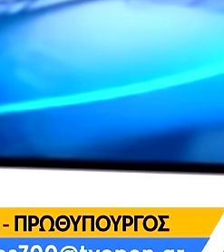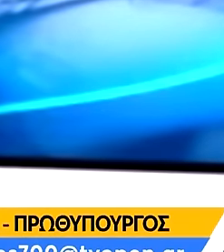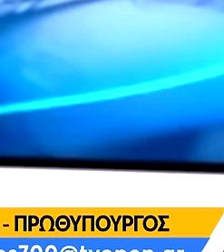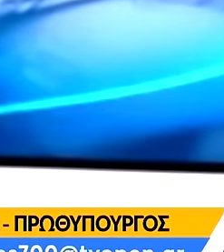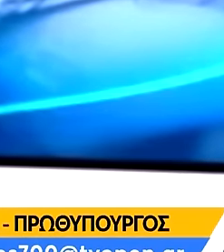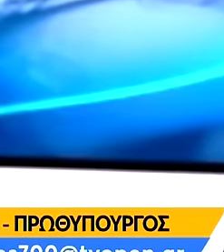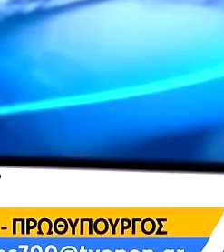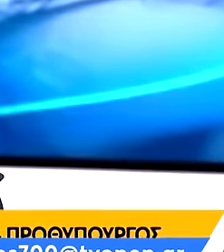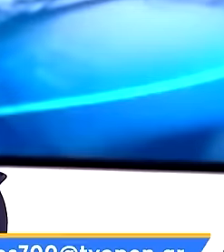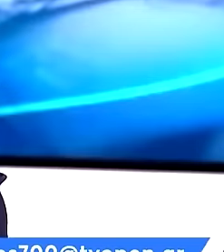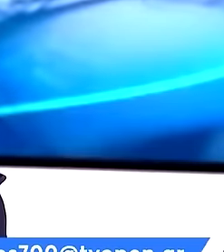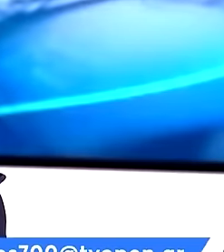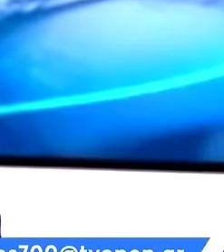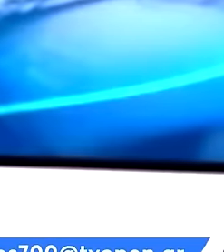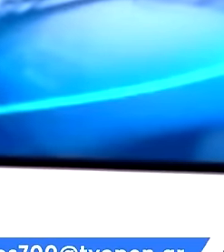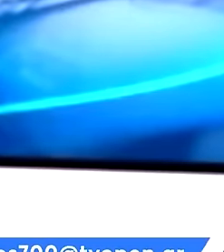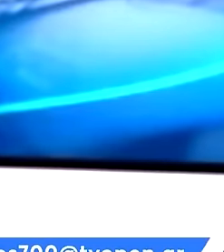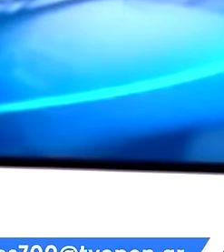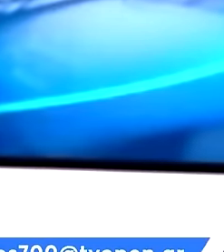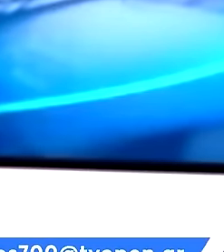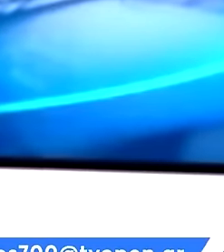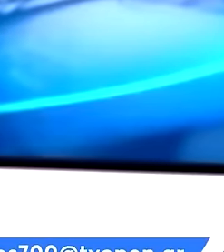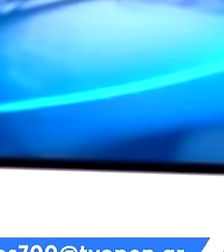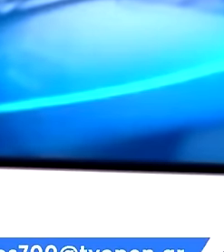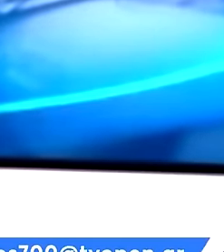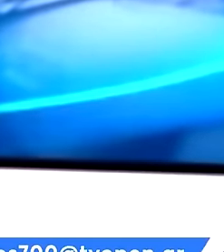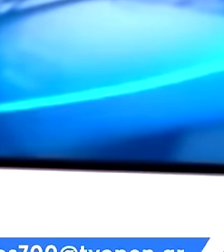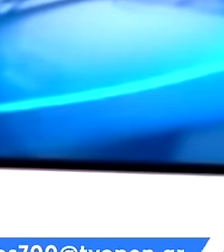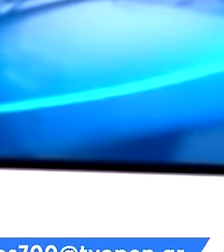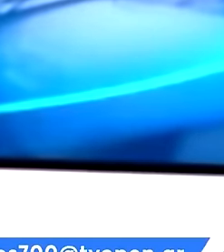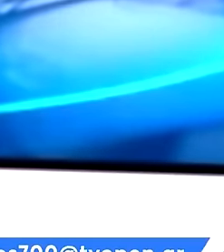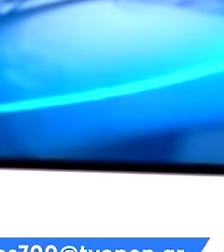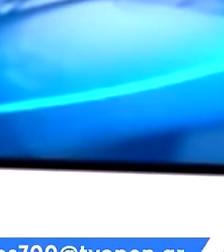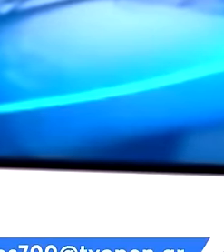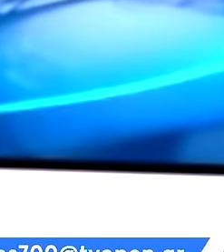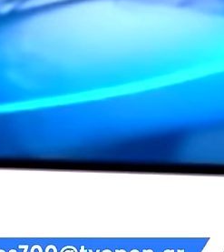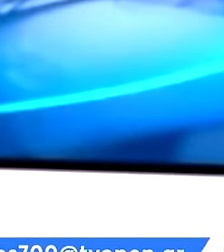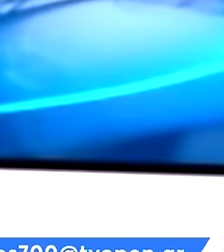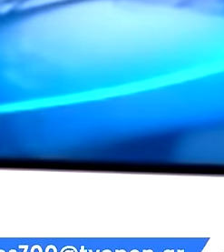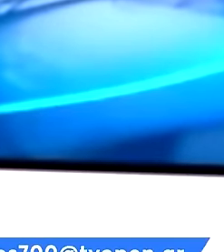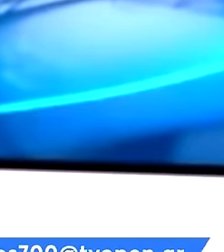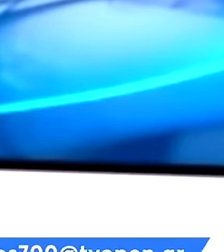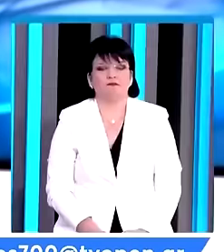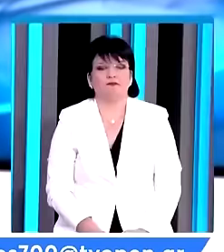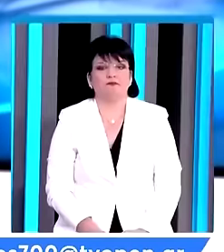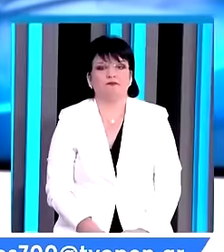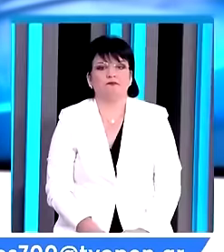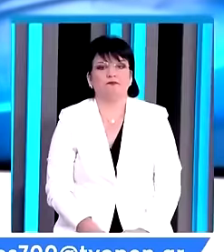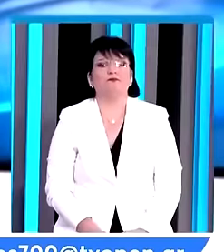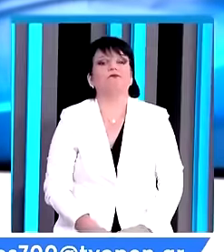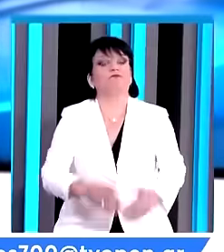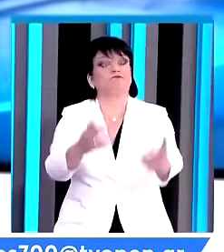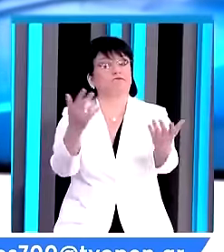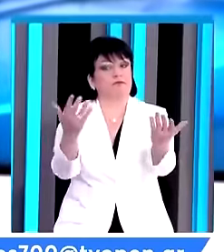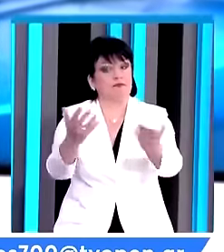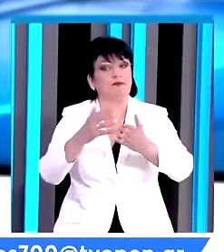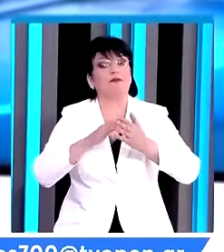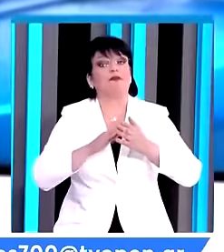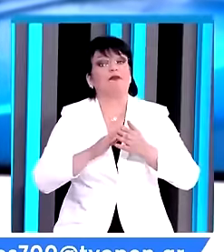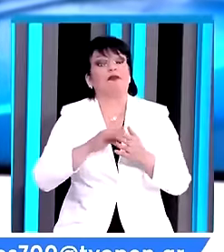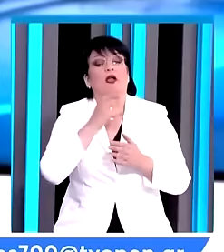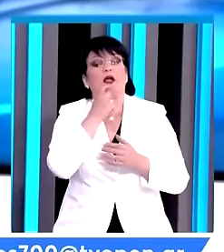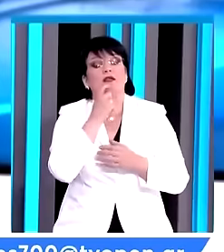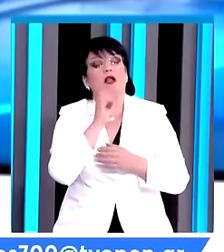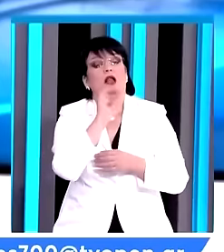ζωή του τόπου. Θα μπορούσε θεωρητικά ο κύριος Κασελάκης, όχι θεωρητικά, αξιωργός αξιωματικής αντιπολίτευσης, να υπάρξει μια